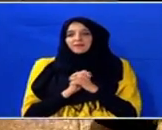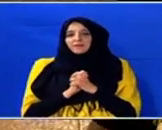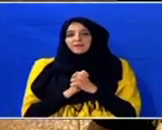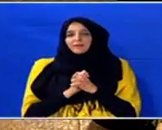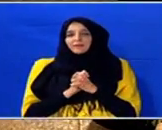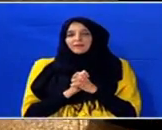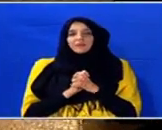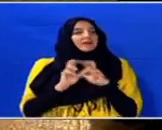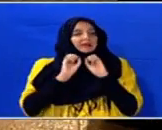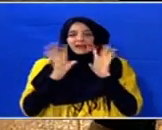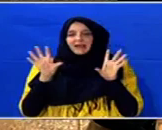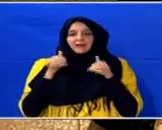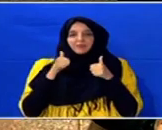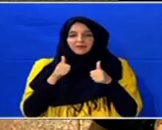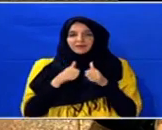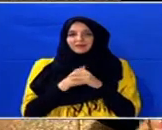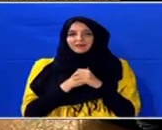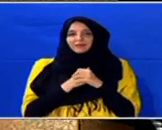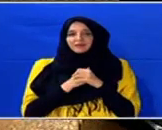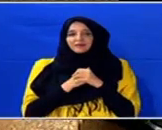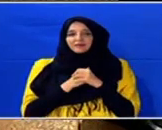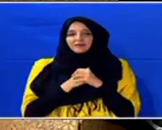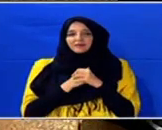طيب واضح السؤال شيخ؟ واضح ما شاء الله.